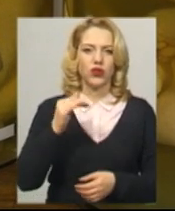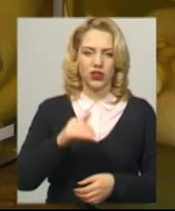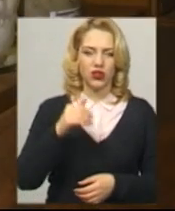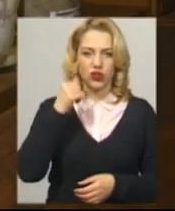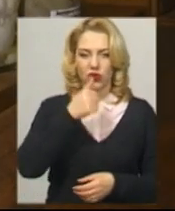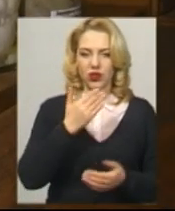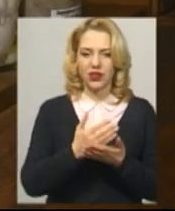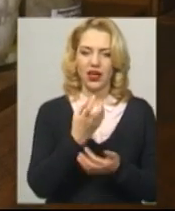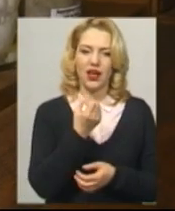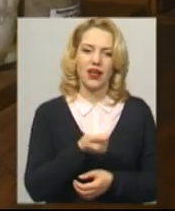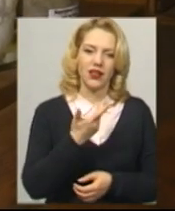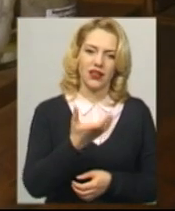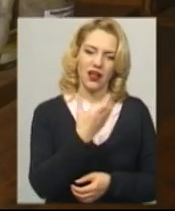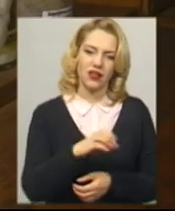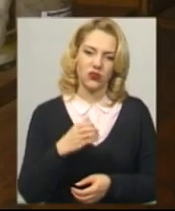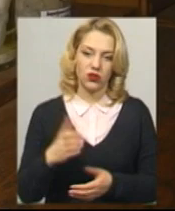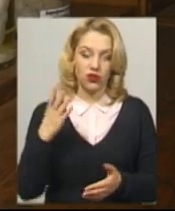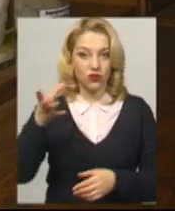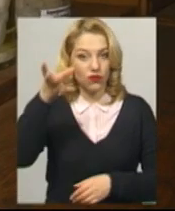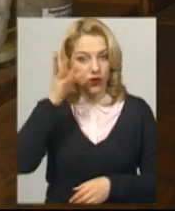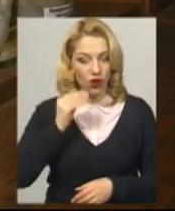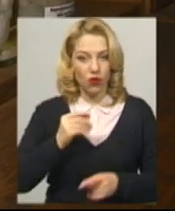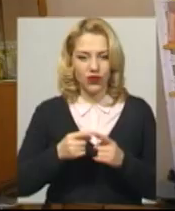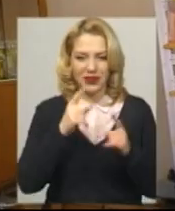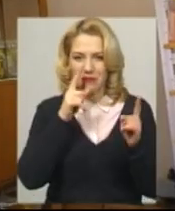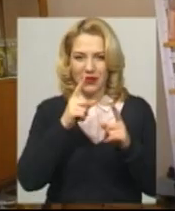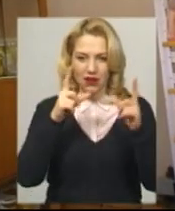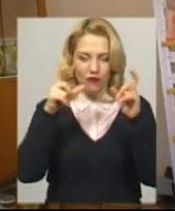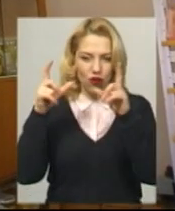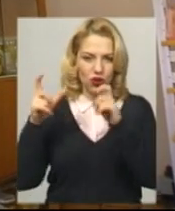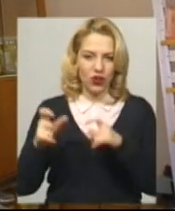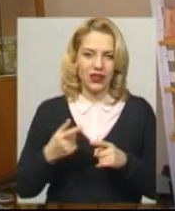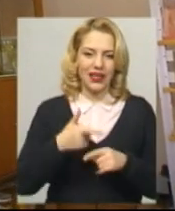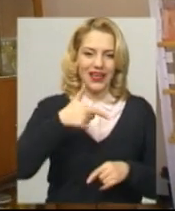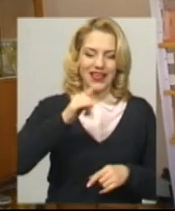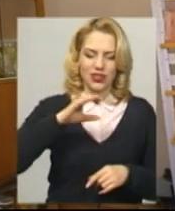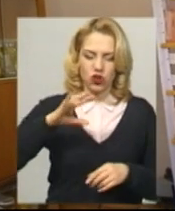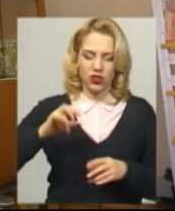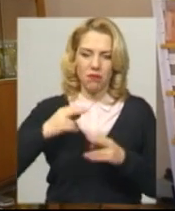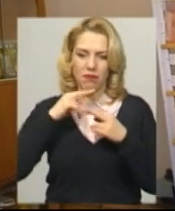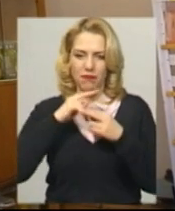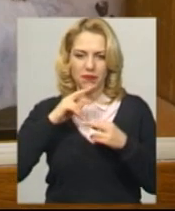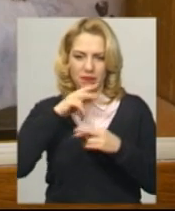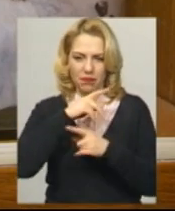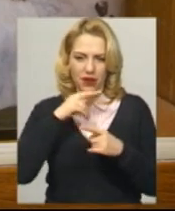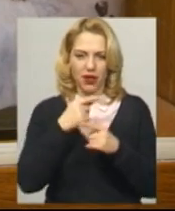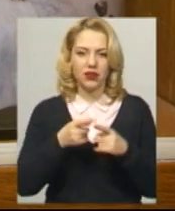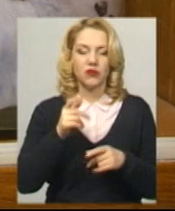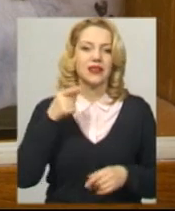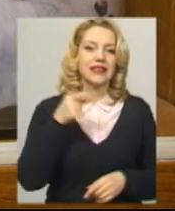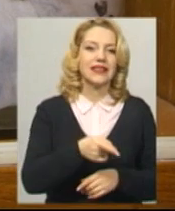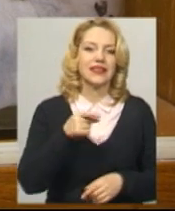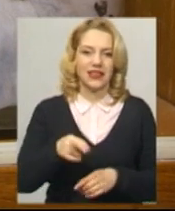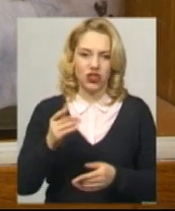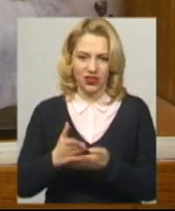кілька сотень, каже Аліса Ященко. Якщо враховувати мікрофотографії та гістологічні препарати, то кількість вимірюється тисячами, додає лікар.